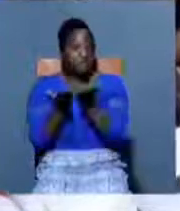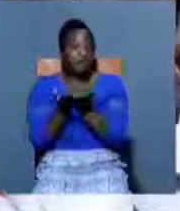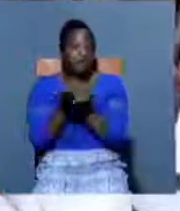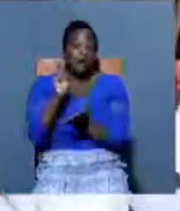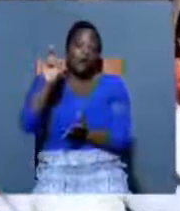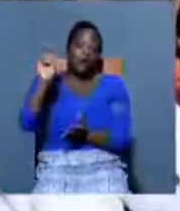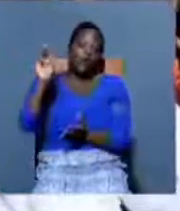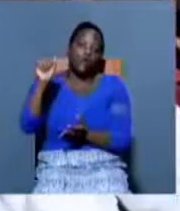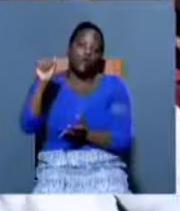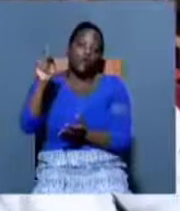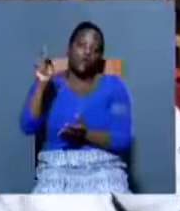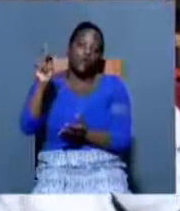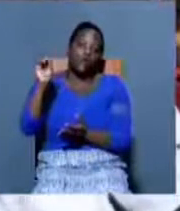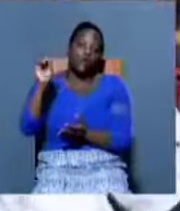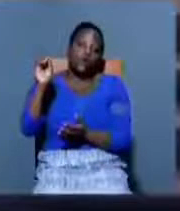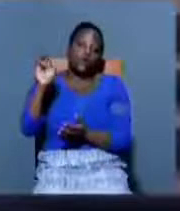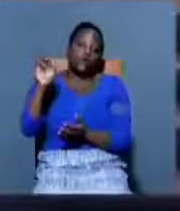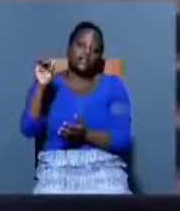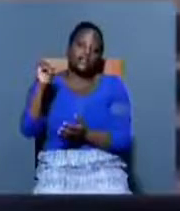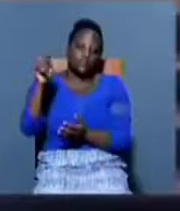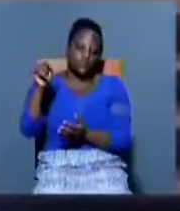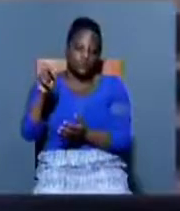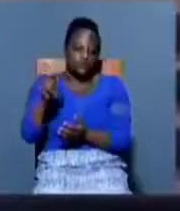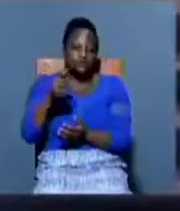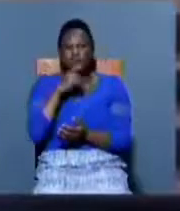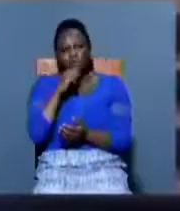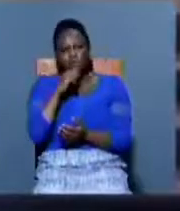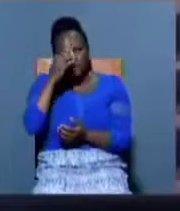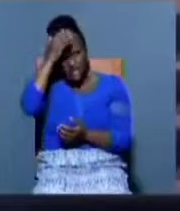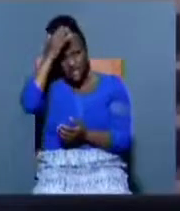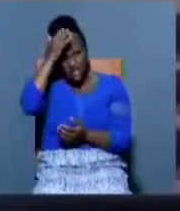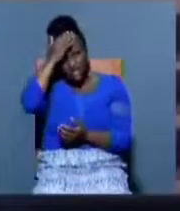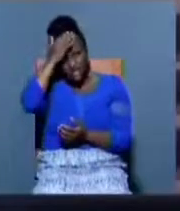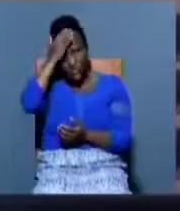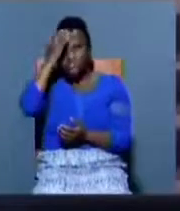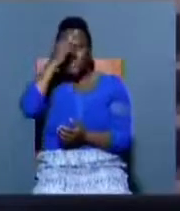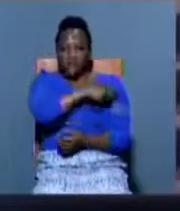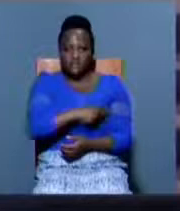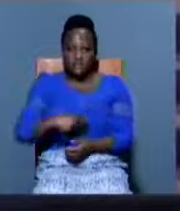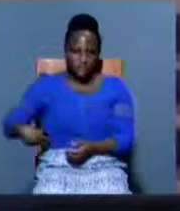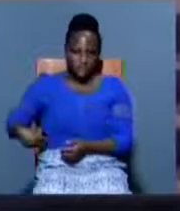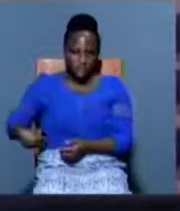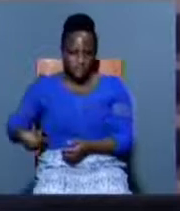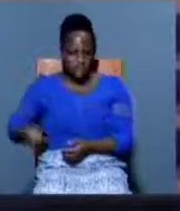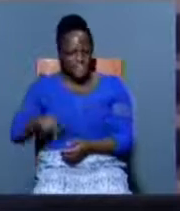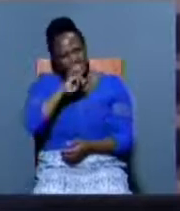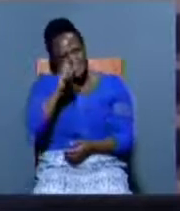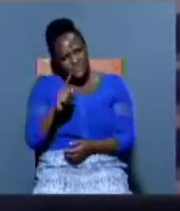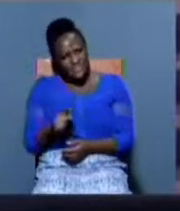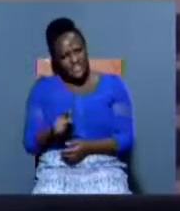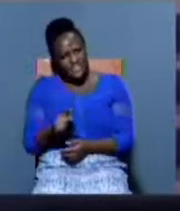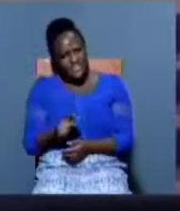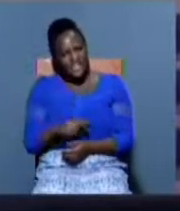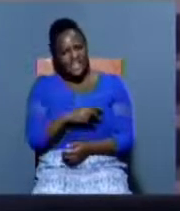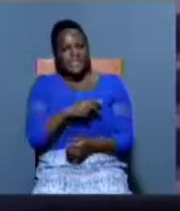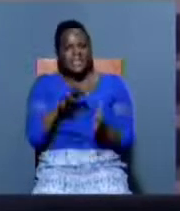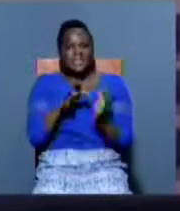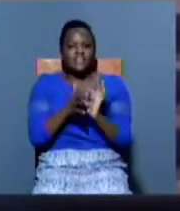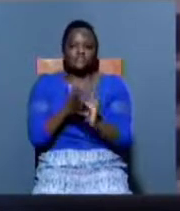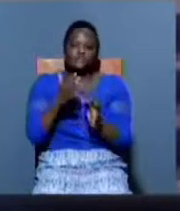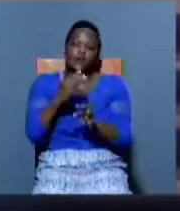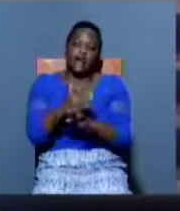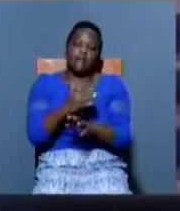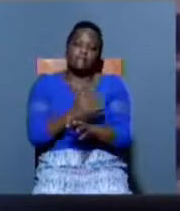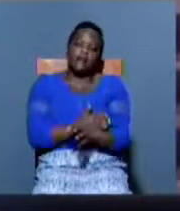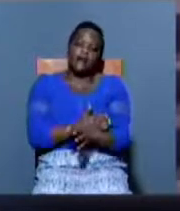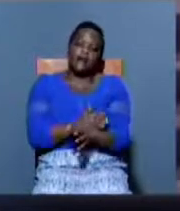fungu la 3. Sisi ni kichwa cha Kristo. Haya, hebu tujiulize. Kristo kabla hajamuumba mwanadamu, alifanya